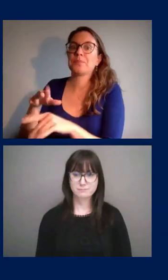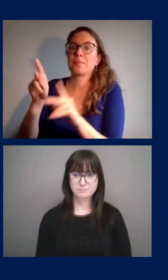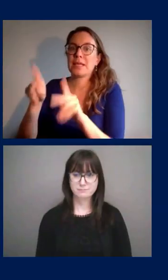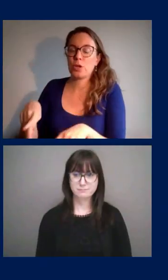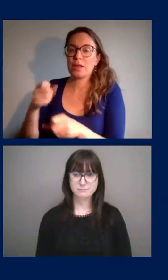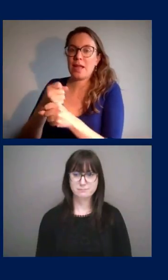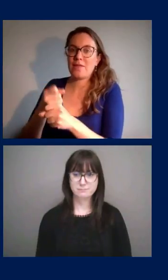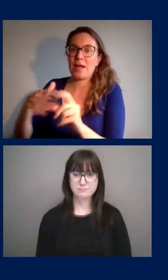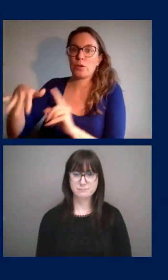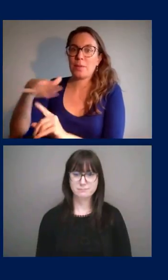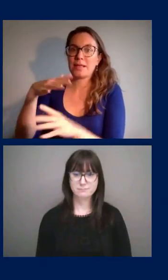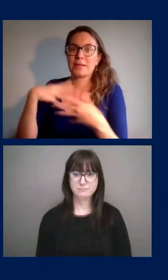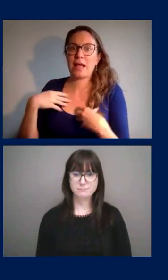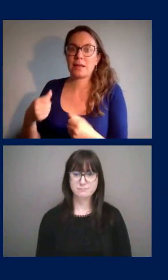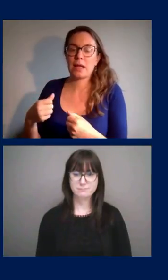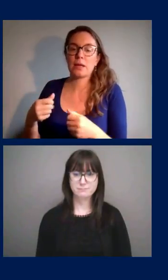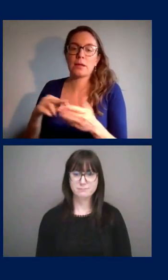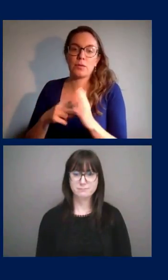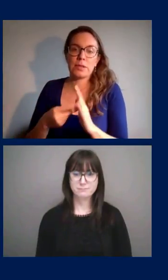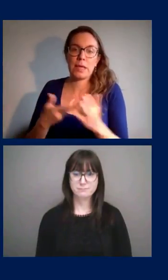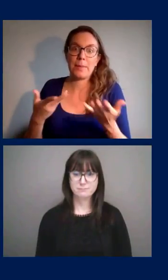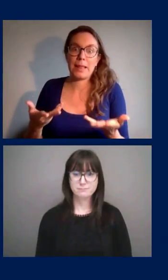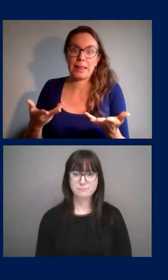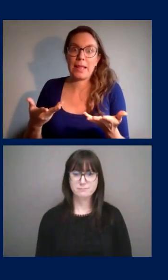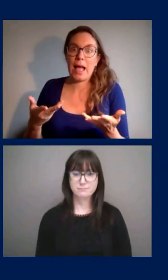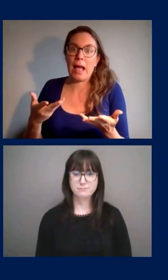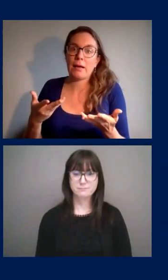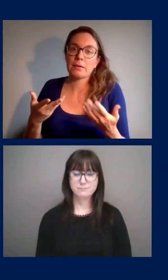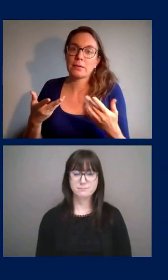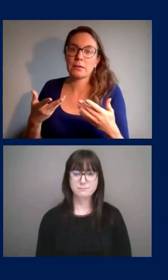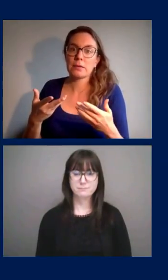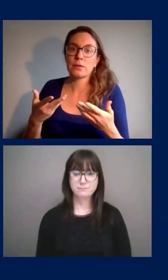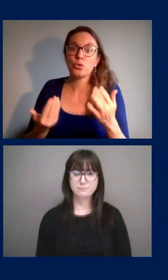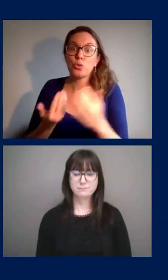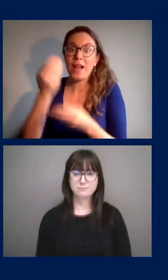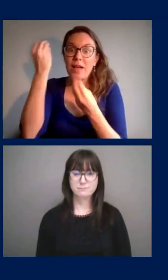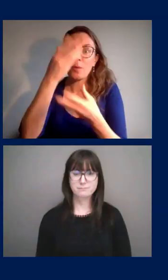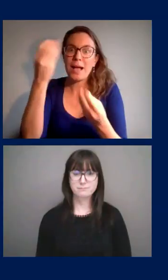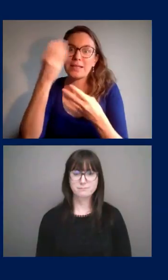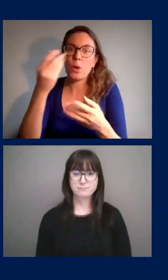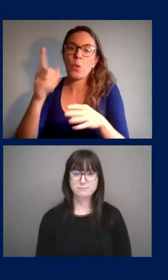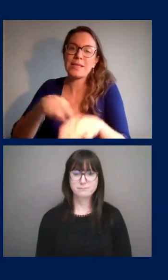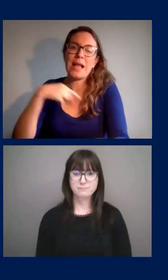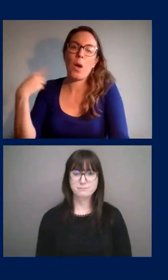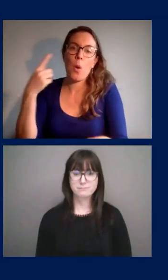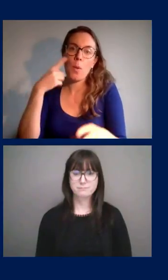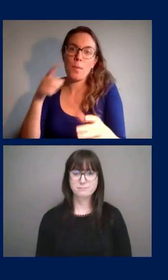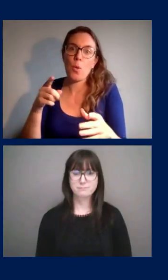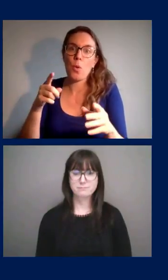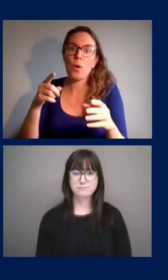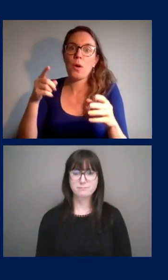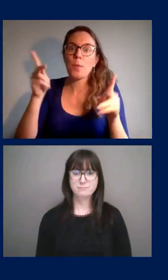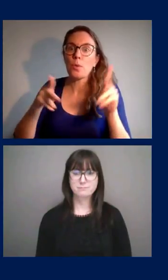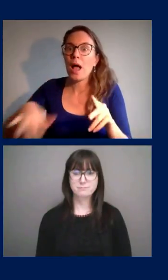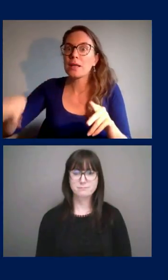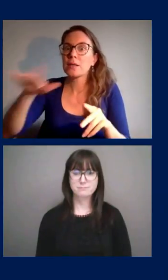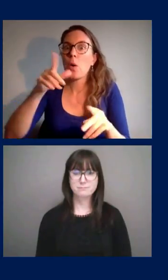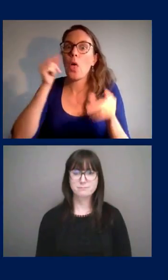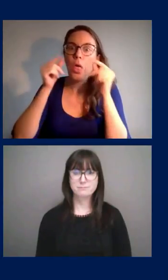de changer les idées dans la population et répétition. J'apprécie votre part pour